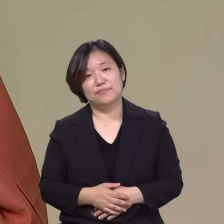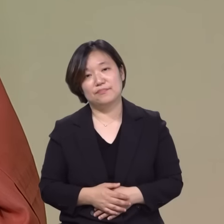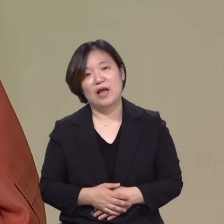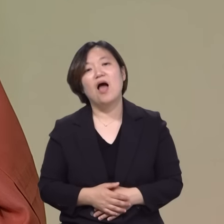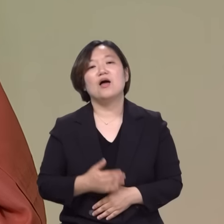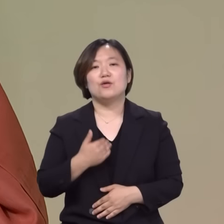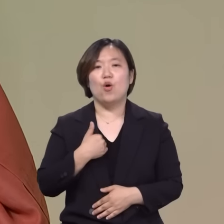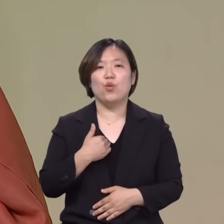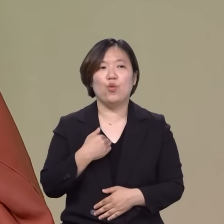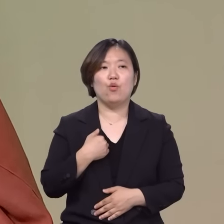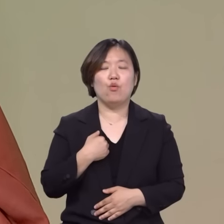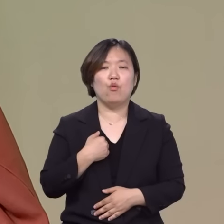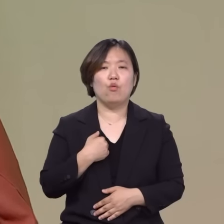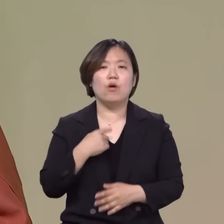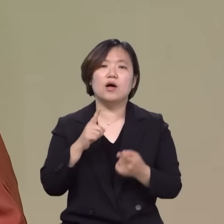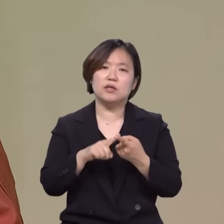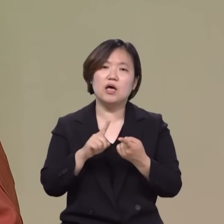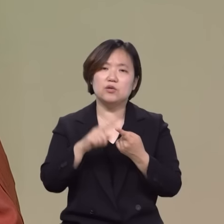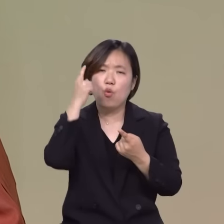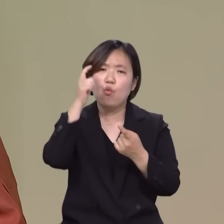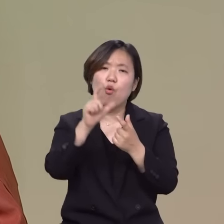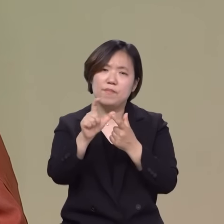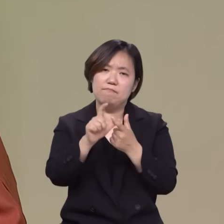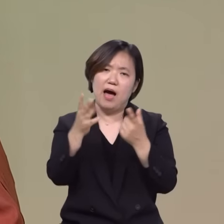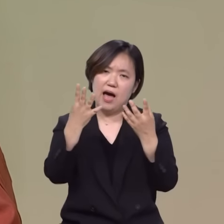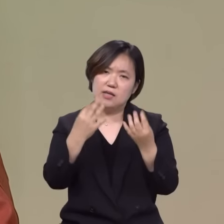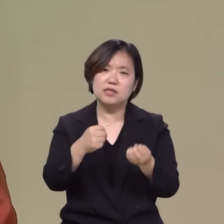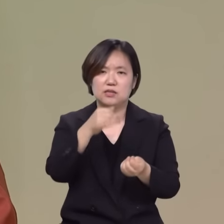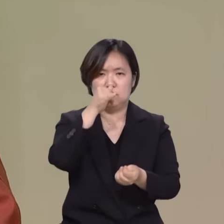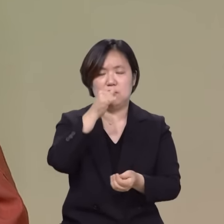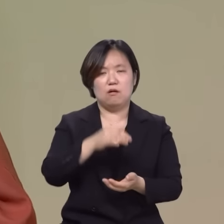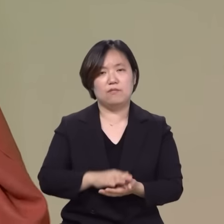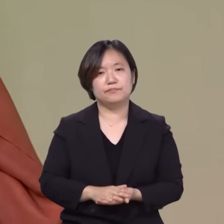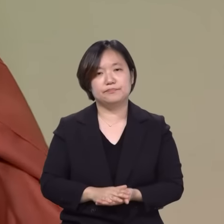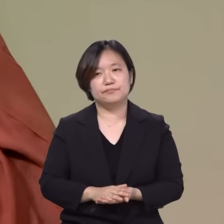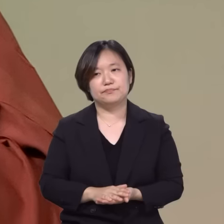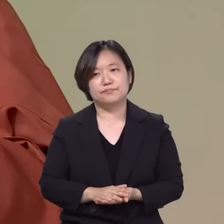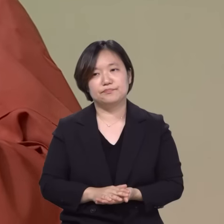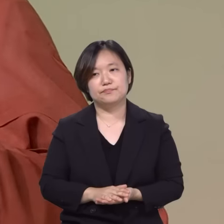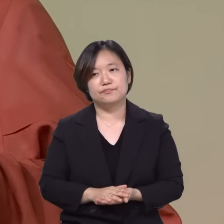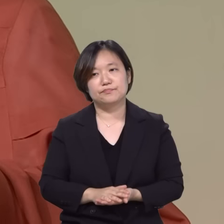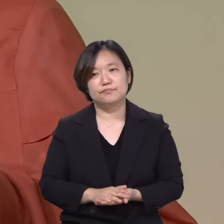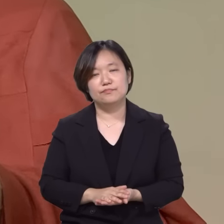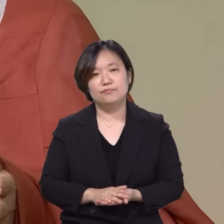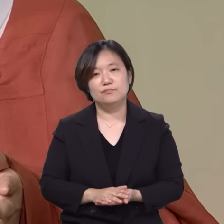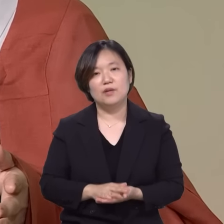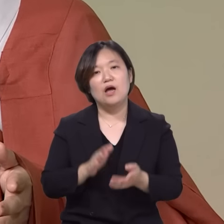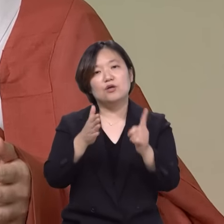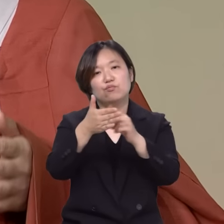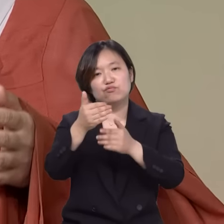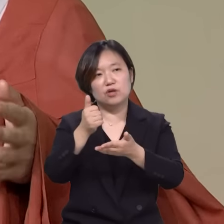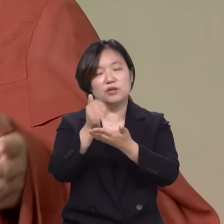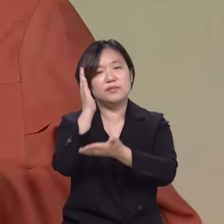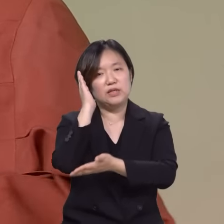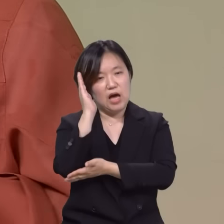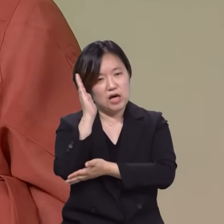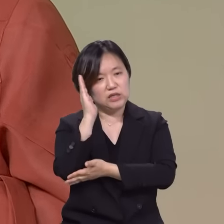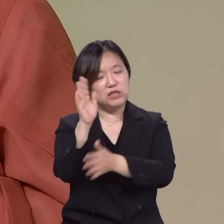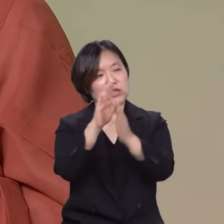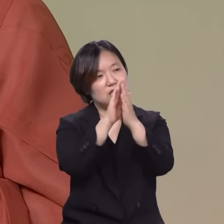그런 부분에 대해서 많은 고민을 했었죠 그리고이 속에서 부처님의 경정과